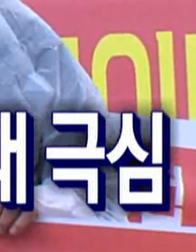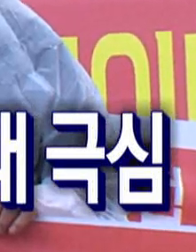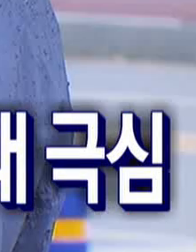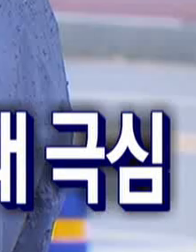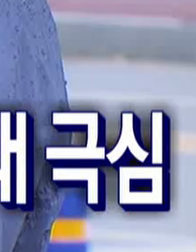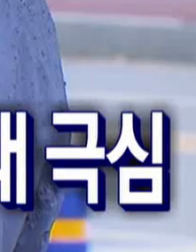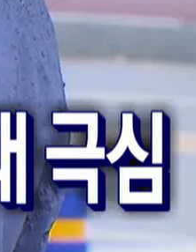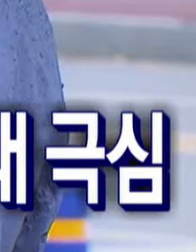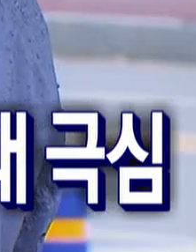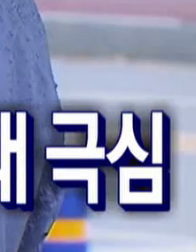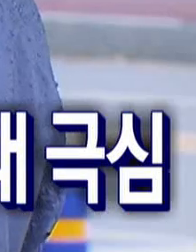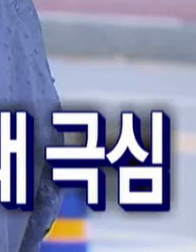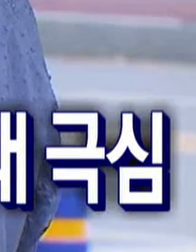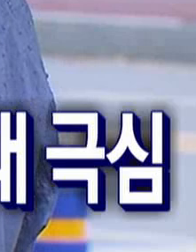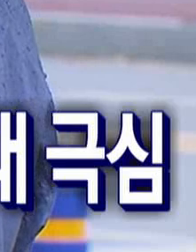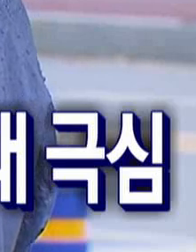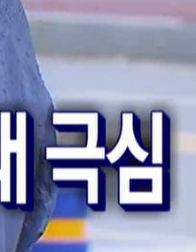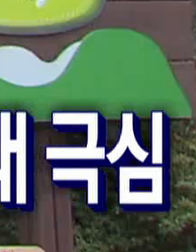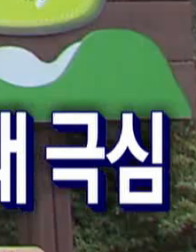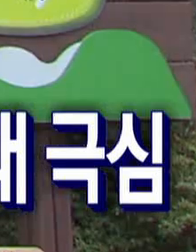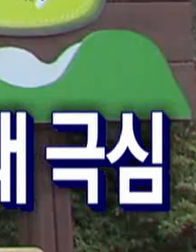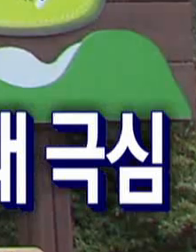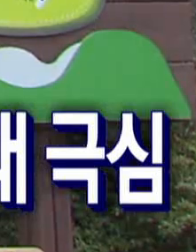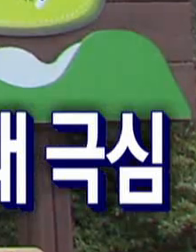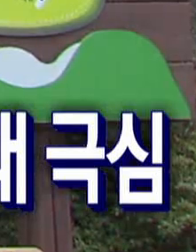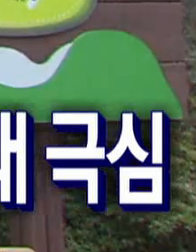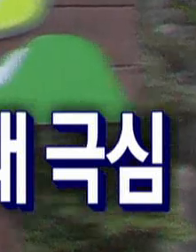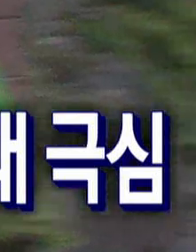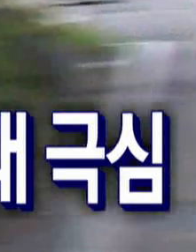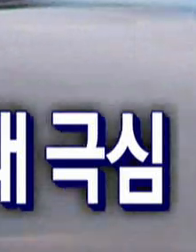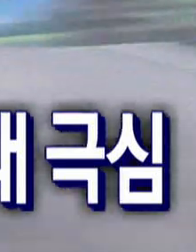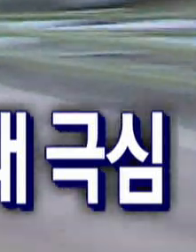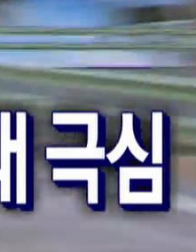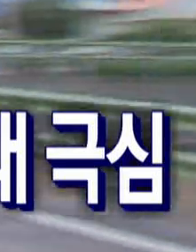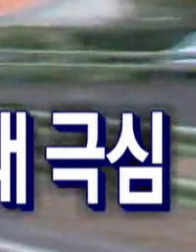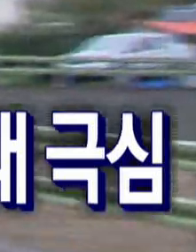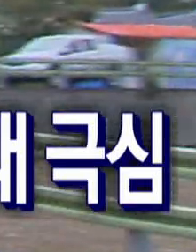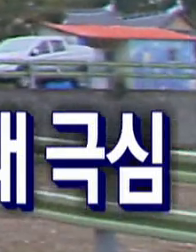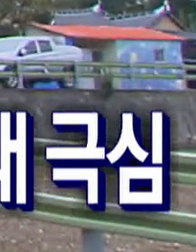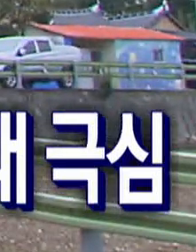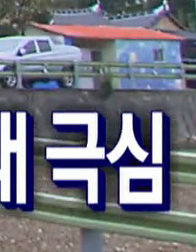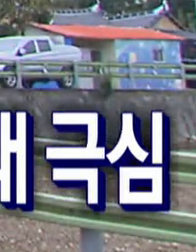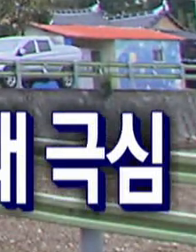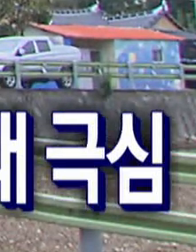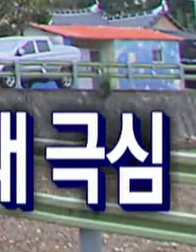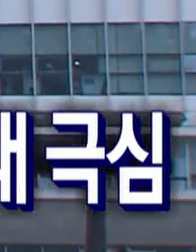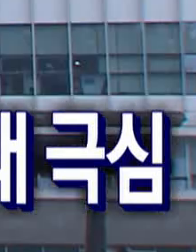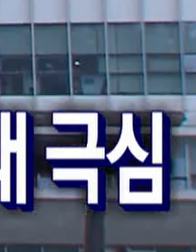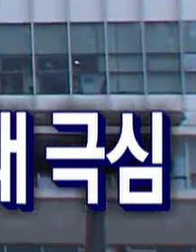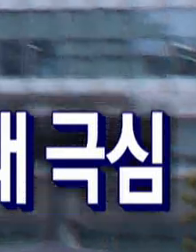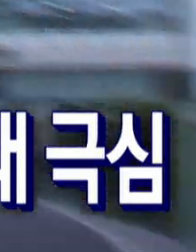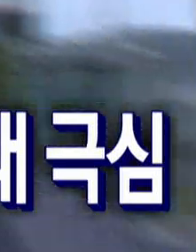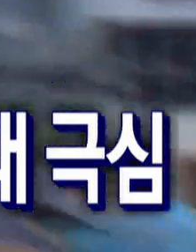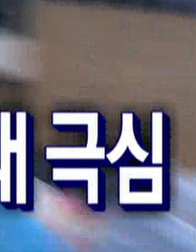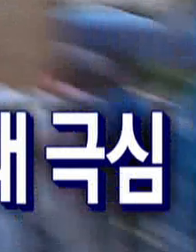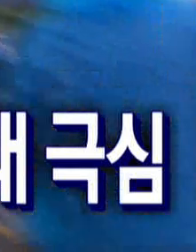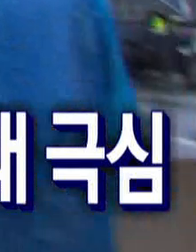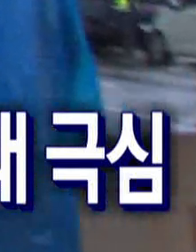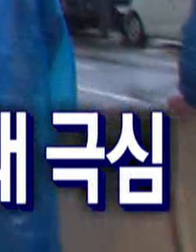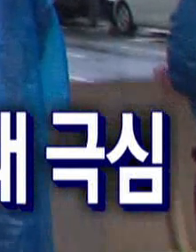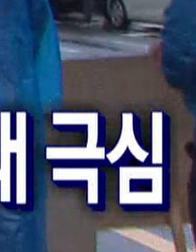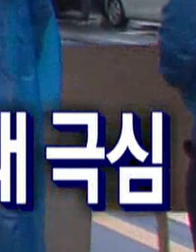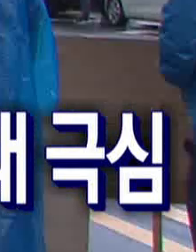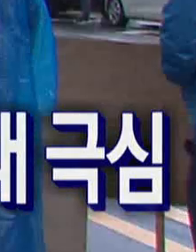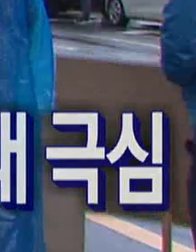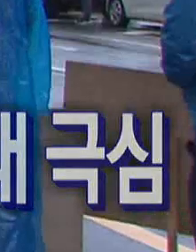나섰습니다. 레미콘 공장이 가동되면 인근 생태 하천에 오염이 우려된다는 건데 사업자 측은 공장 건설을 강행할